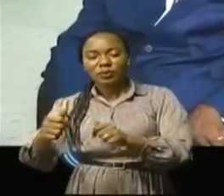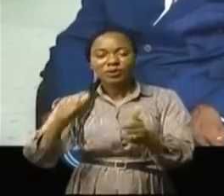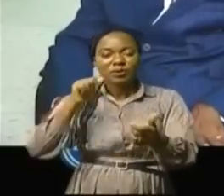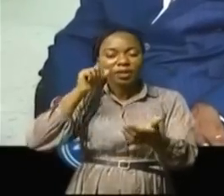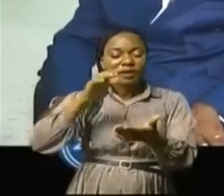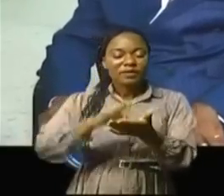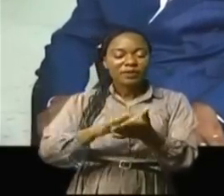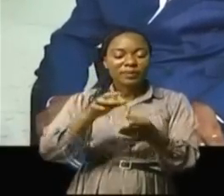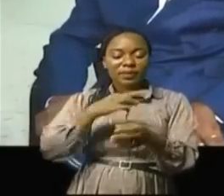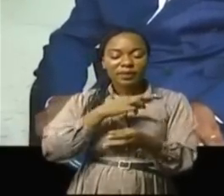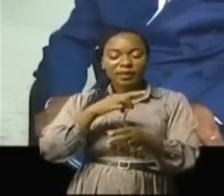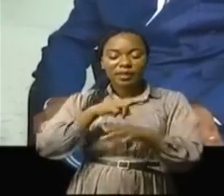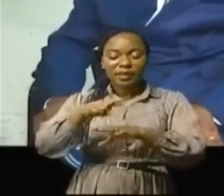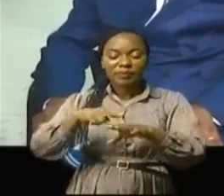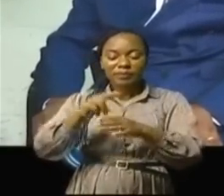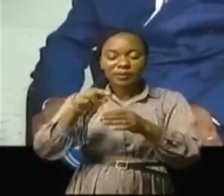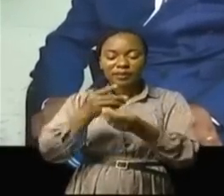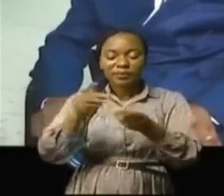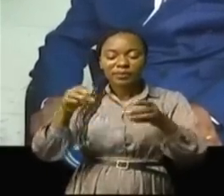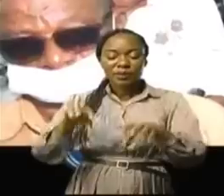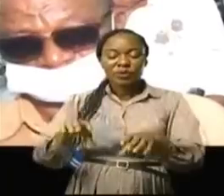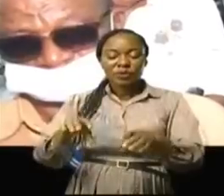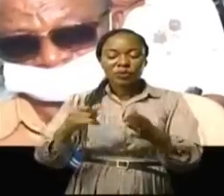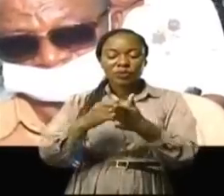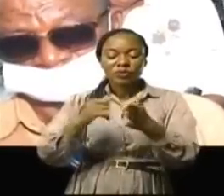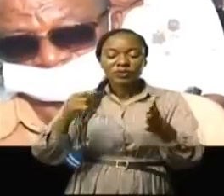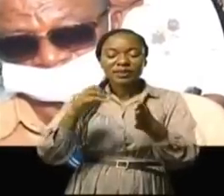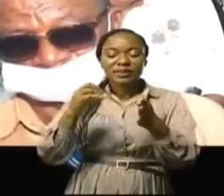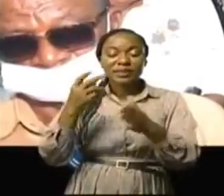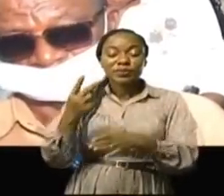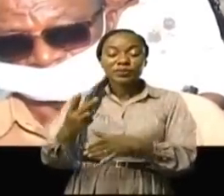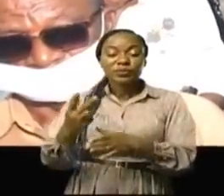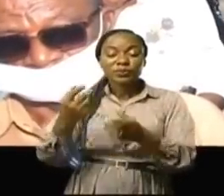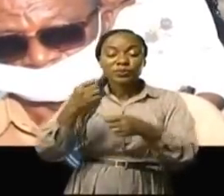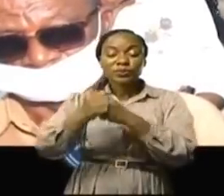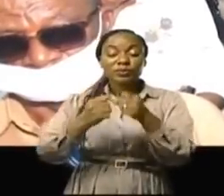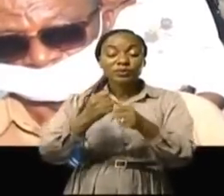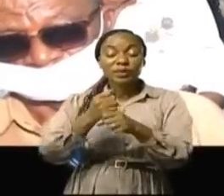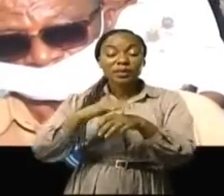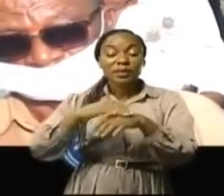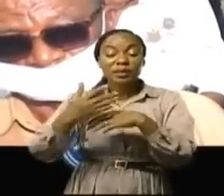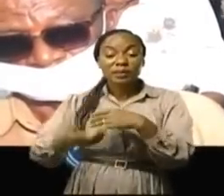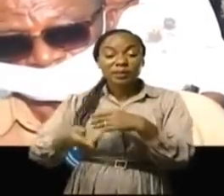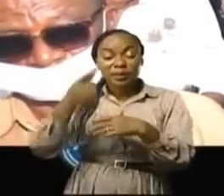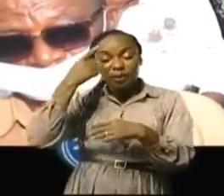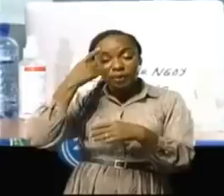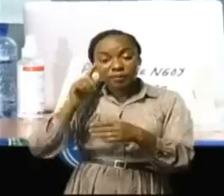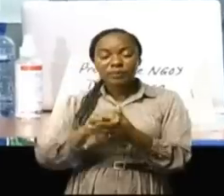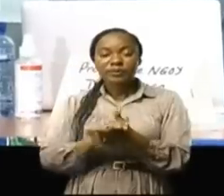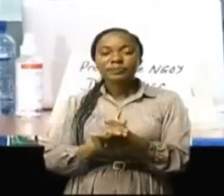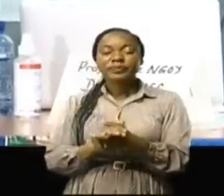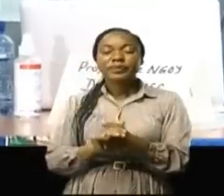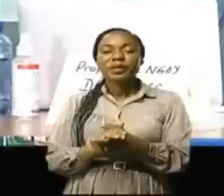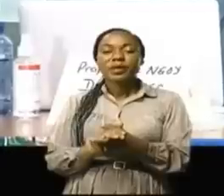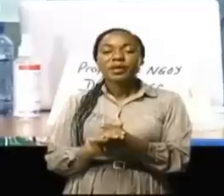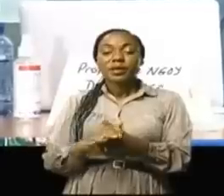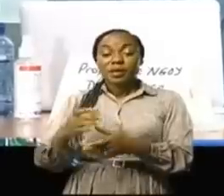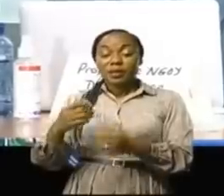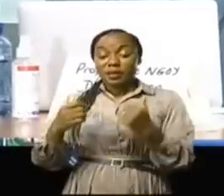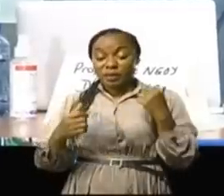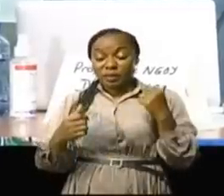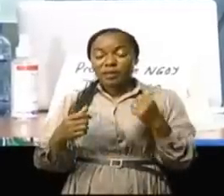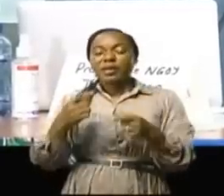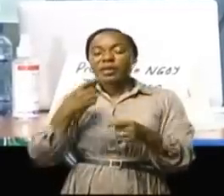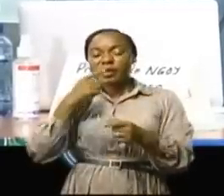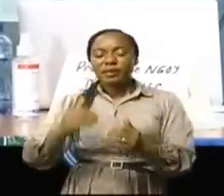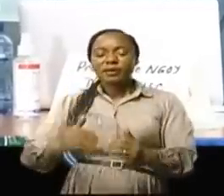République démocratique du Congo 62 ans après, rien n'a été oublié. Pour Akasi Abandoubola, il y a beaucoup d'avancées dans la